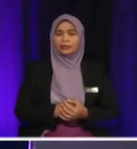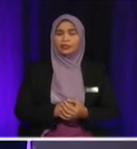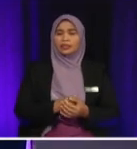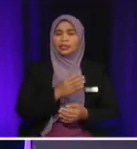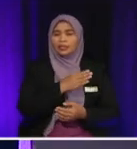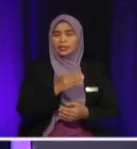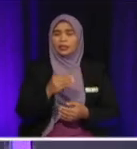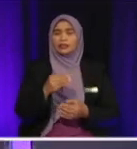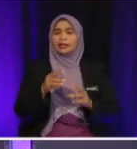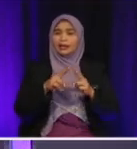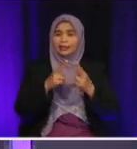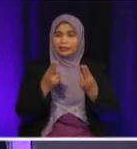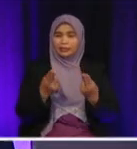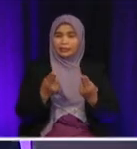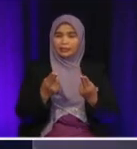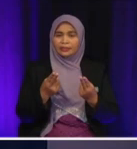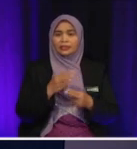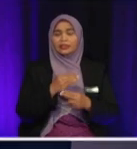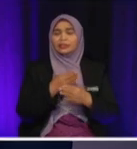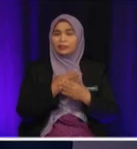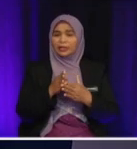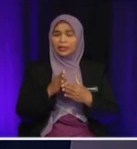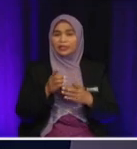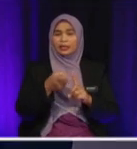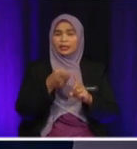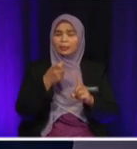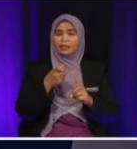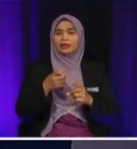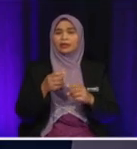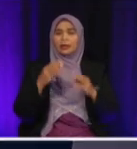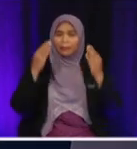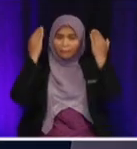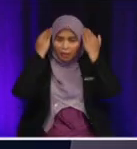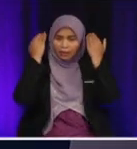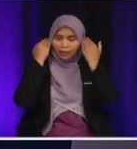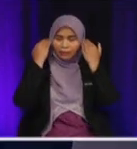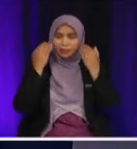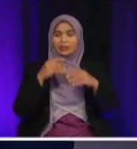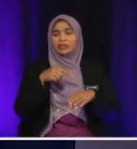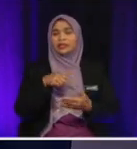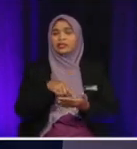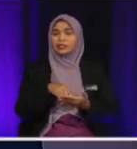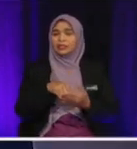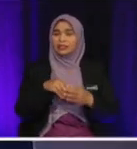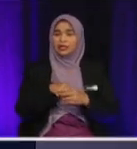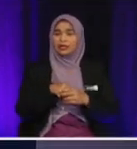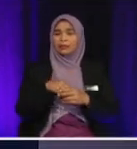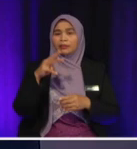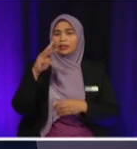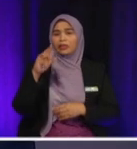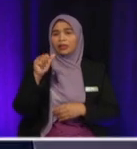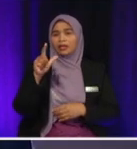Al-Quran, As-Sunnah dan sebahagiannya daripada mahkamah. Okey, ini disebut oleh Al-Mawardi dalam